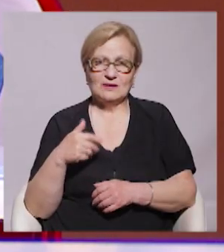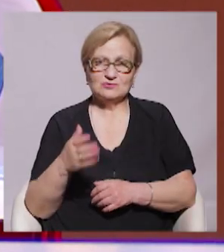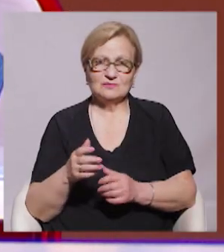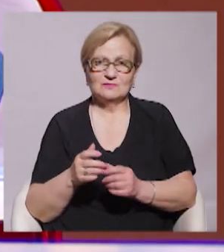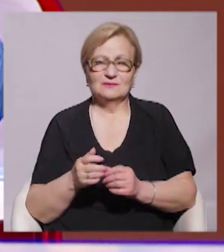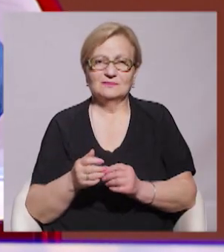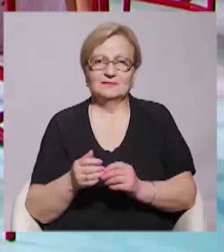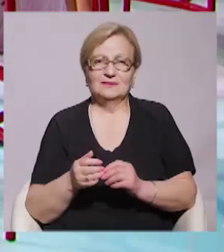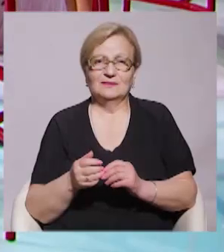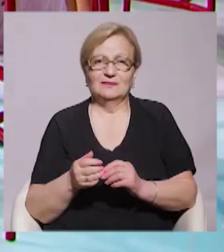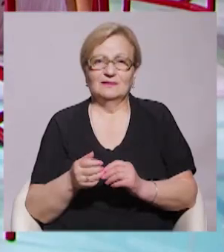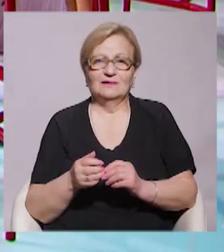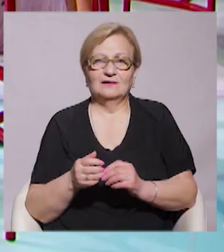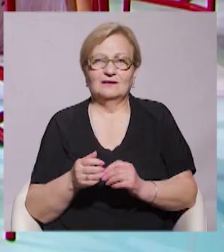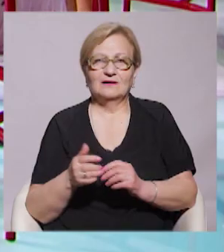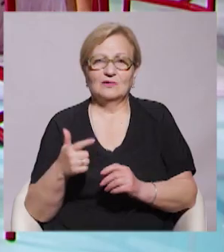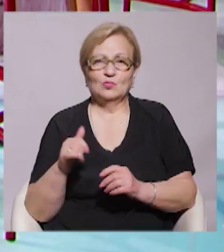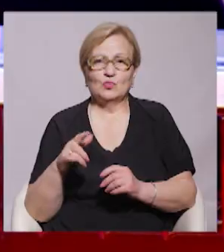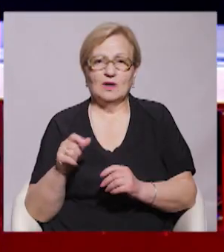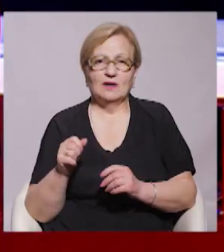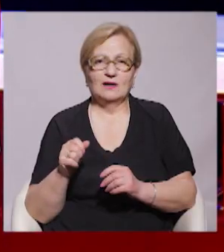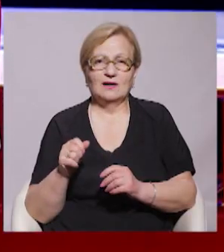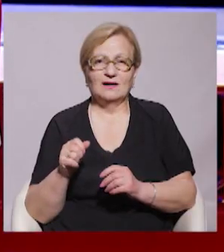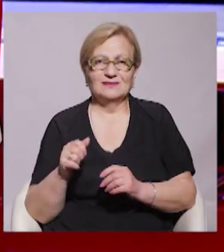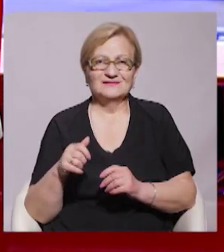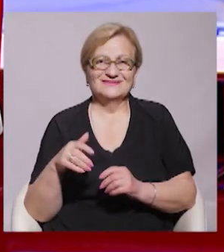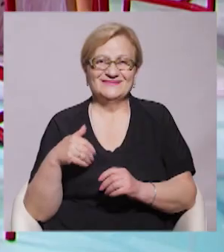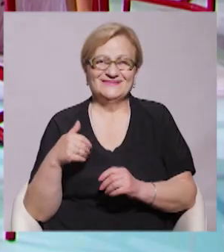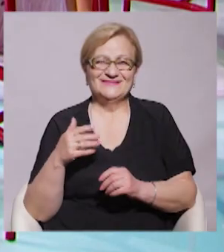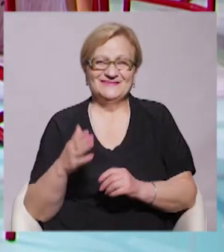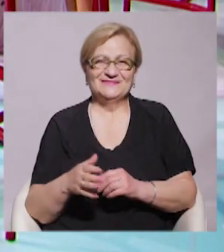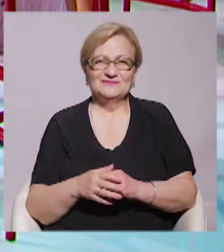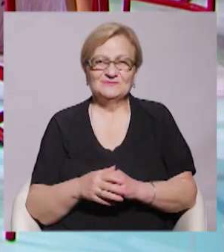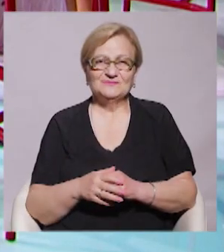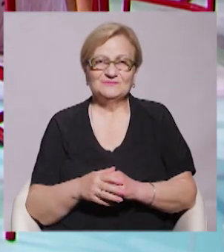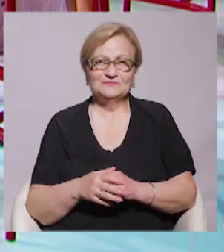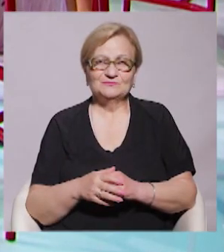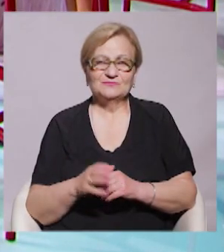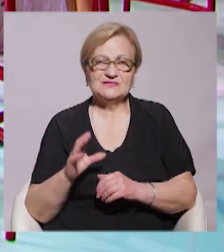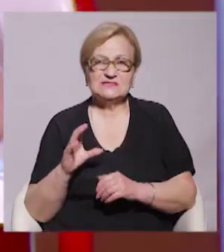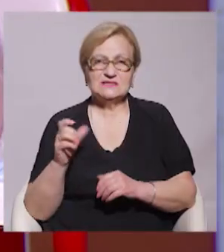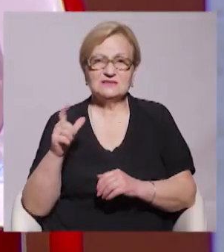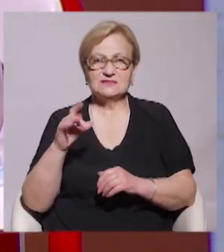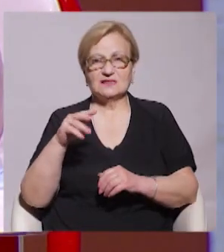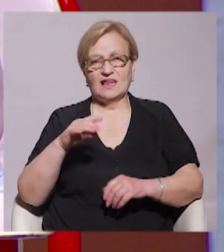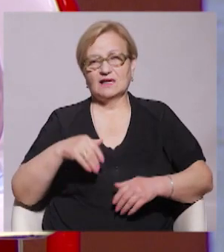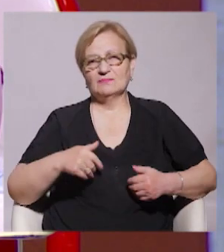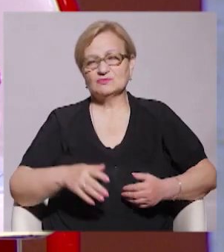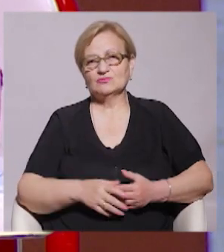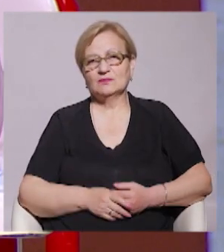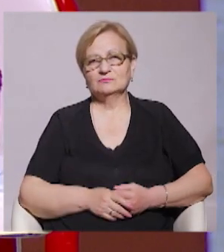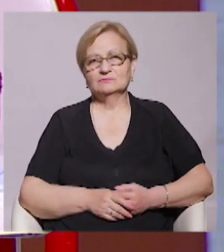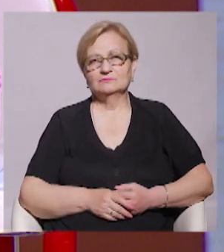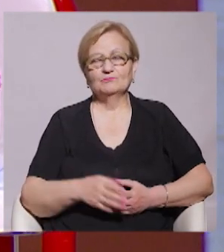გამარჯობა. გამარჯობა. გუგა, გაუმარჯოს. და სესილი, გამარჯობა.